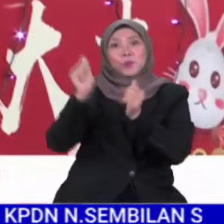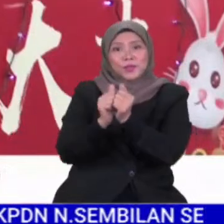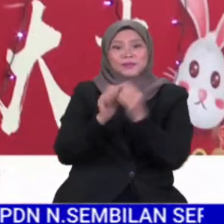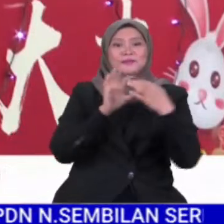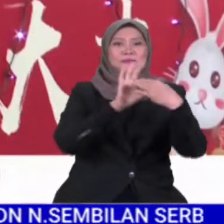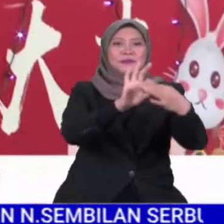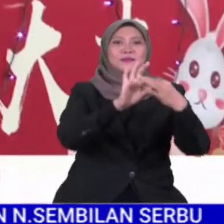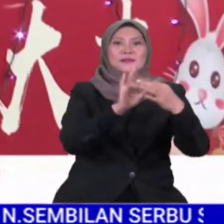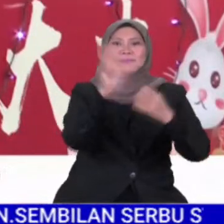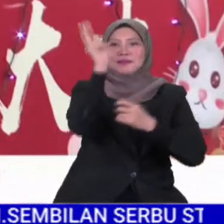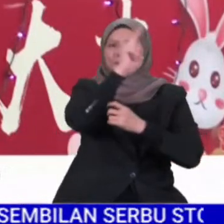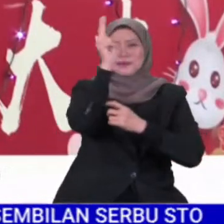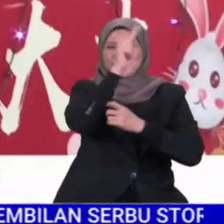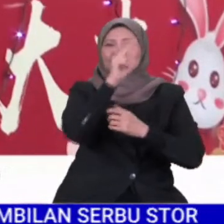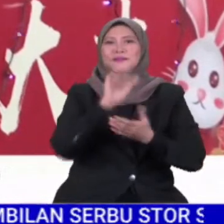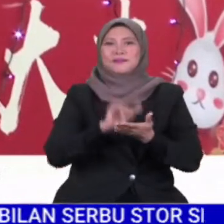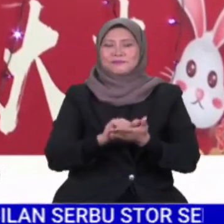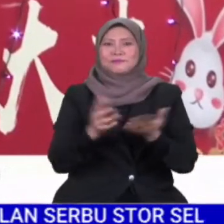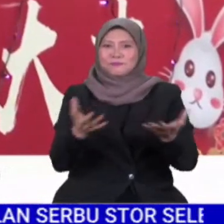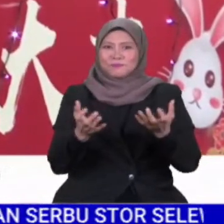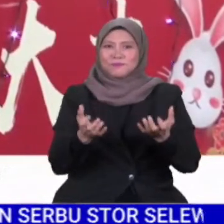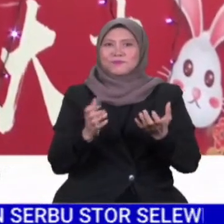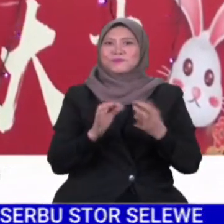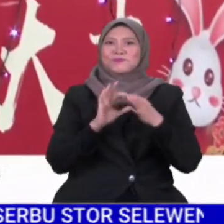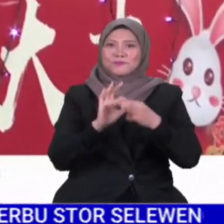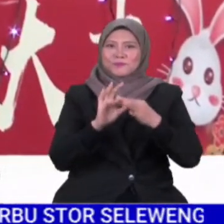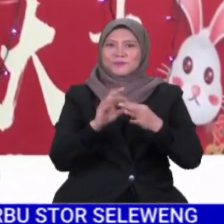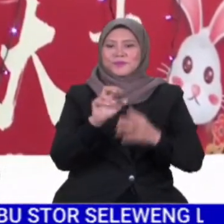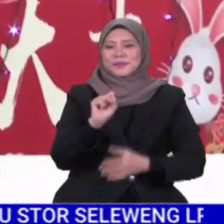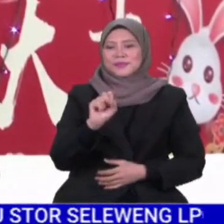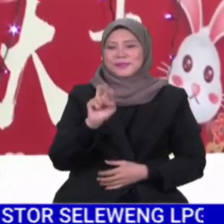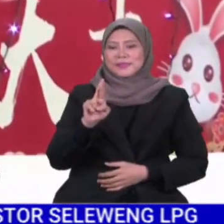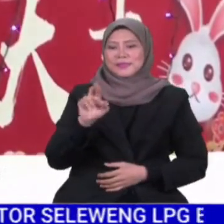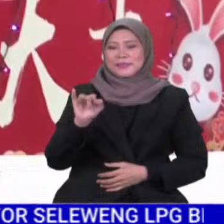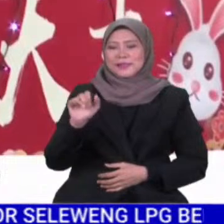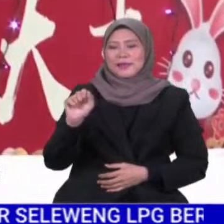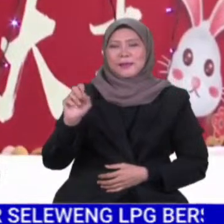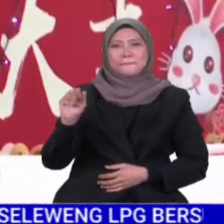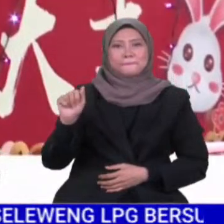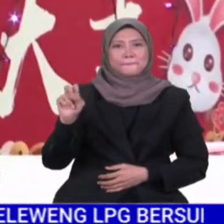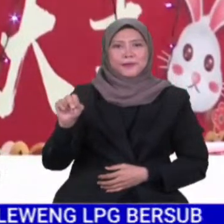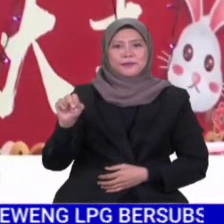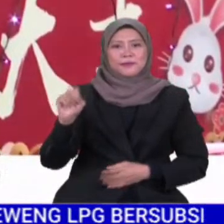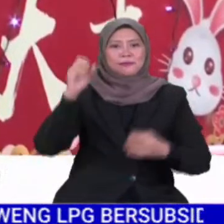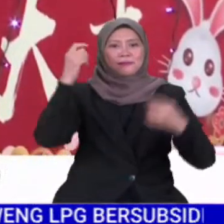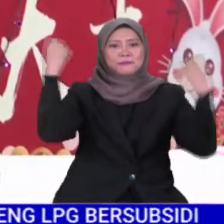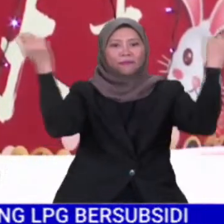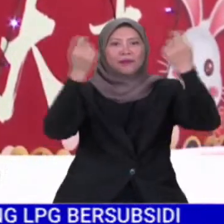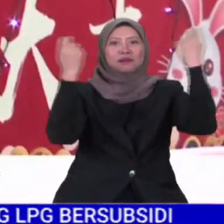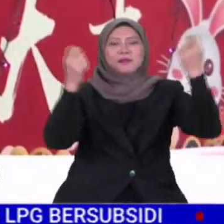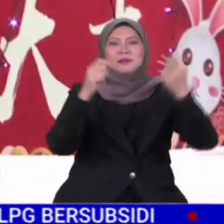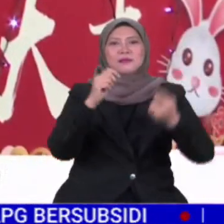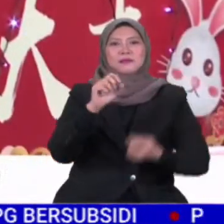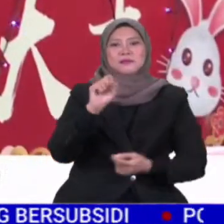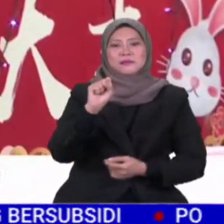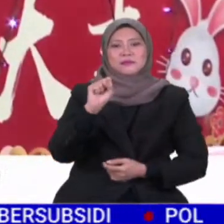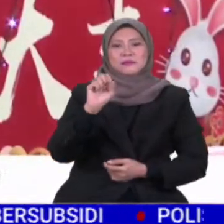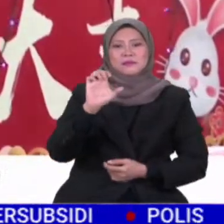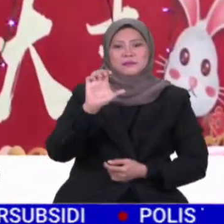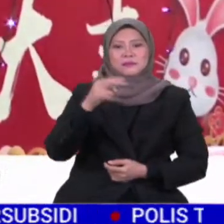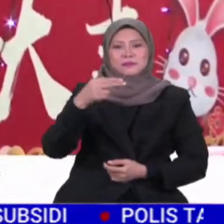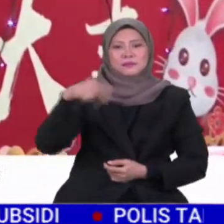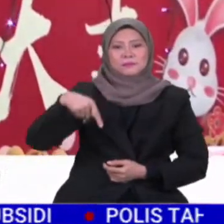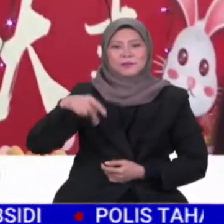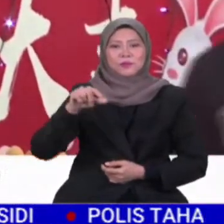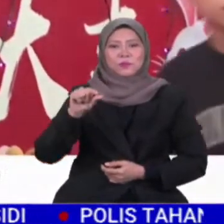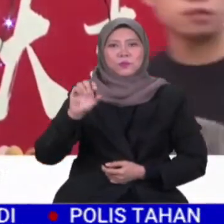Pasal itu yang kita mahu di bahagian Sri Aman inilah. Itu yang membezakan pesta Cap Gome di bahagian Sri Aman dan dengan tempat-tempat